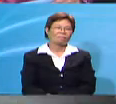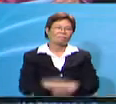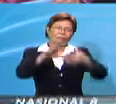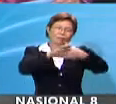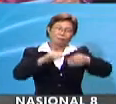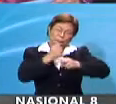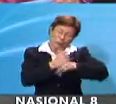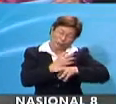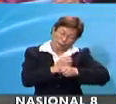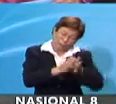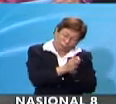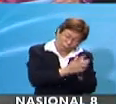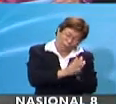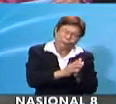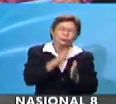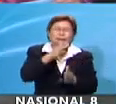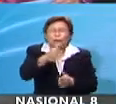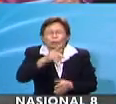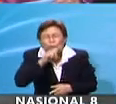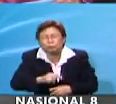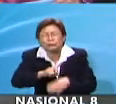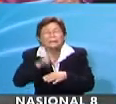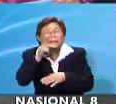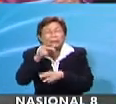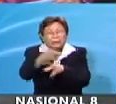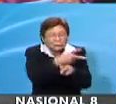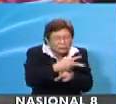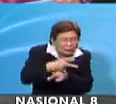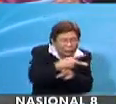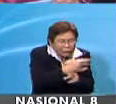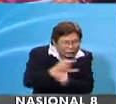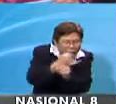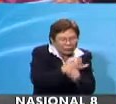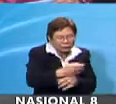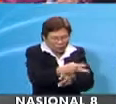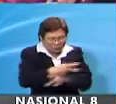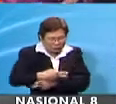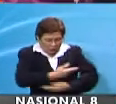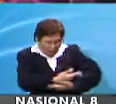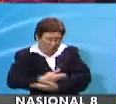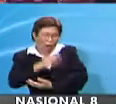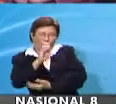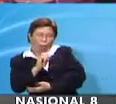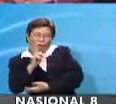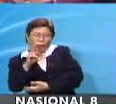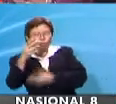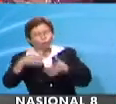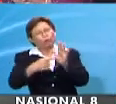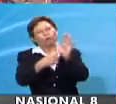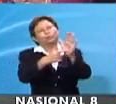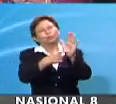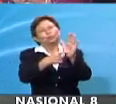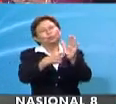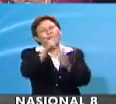ah kegigihan seorang nenek tua di Kedah yang sanggup menjaga dan memelihara anak kurang upaya pernah disiarkan media